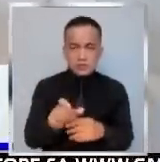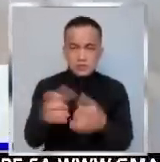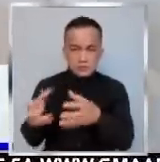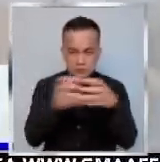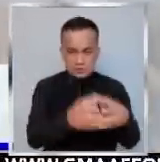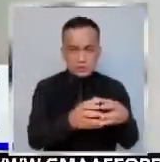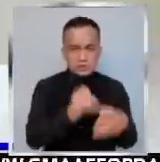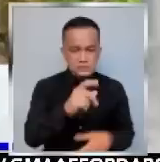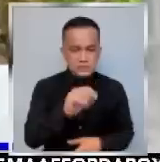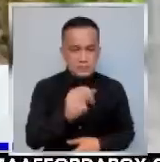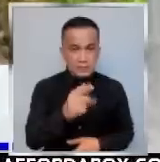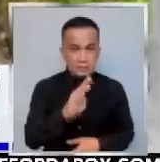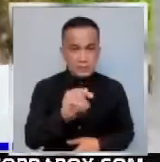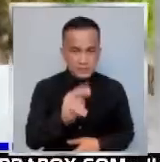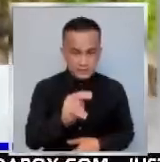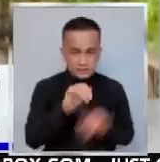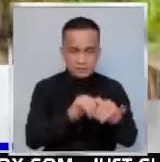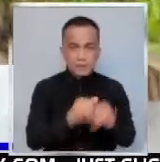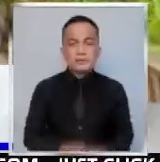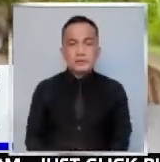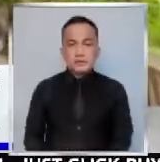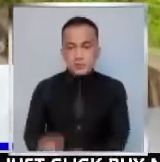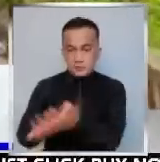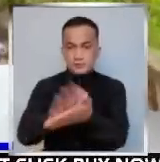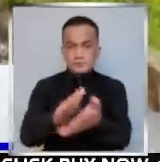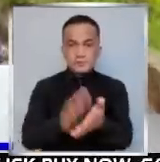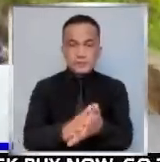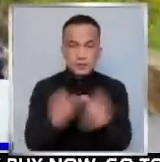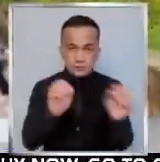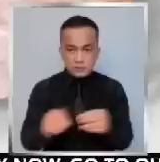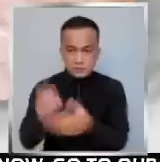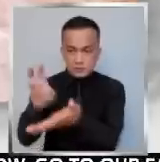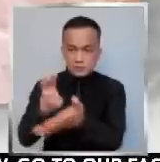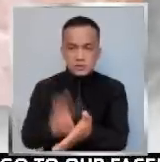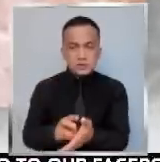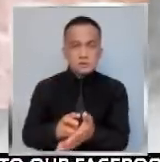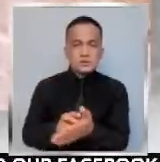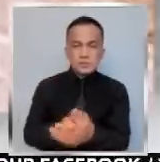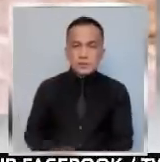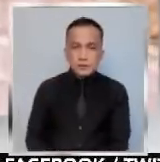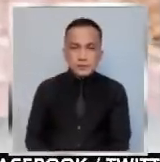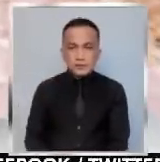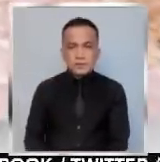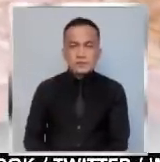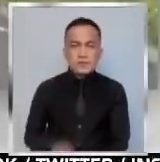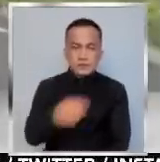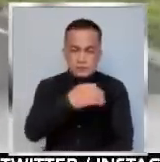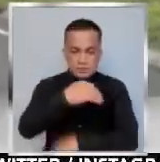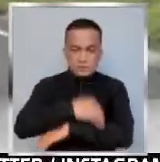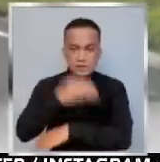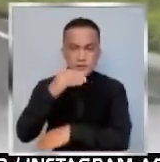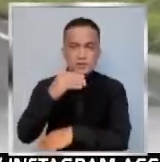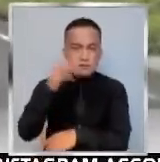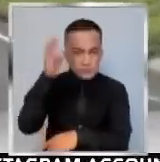Bayan. Nagsagawa rin ng clearing operation sa ilang lugar sa Ifugao, Mountain Province at